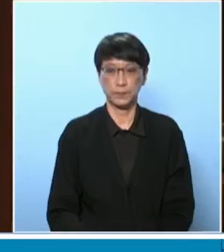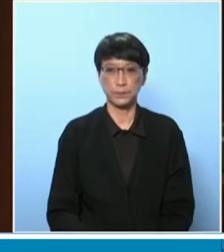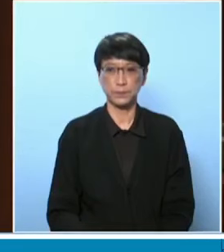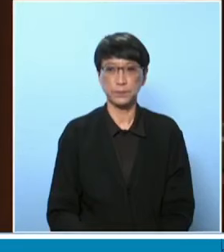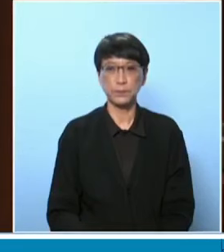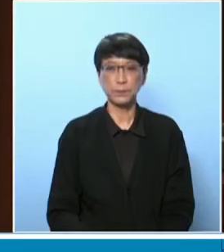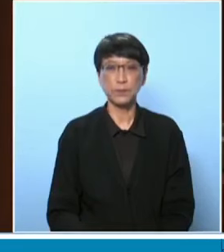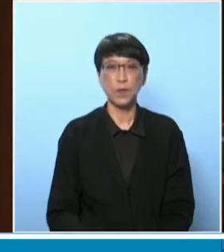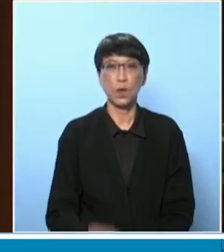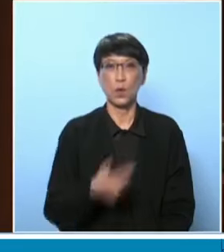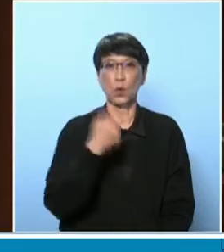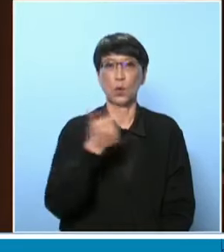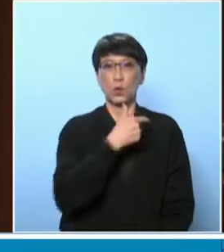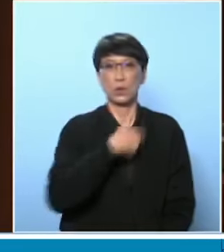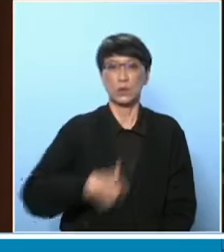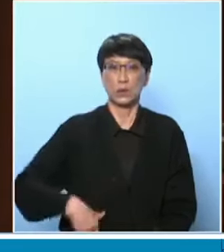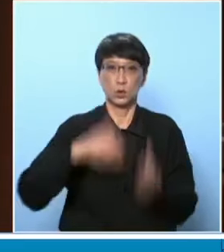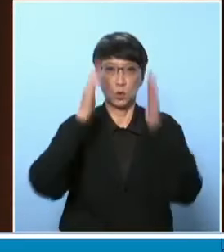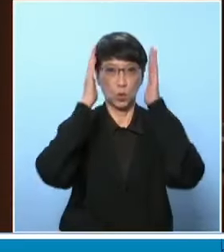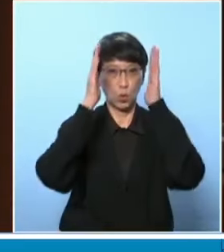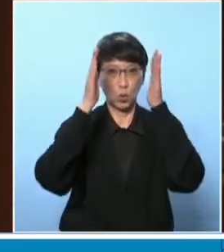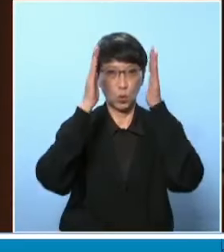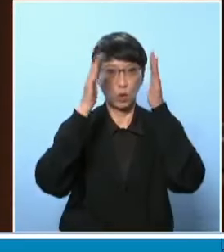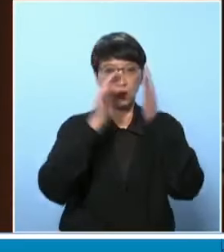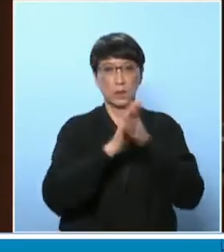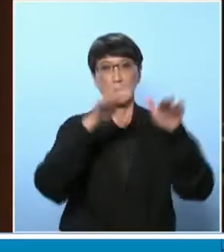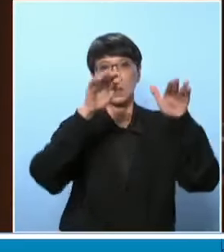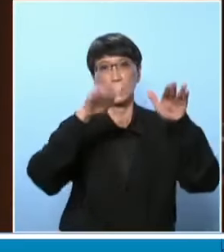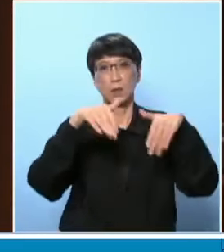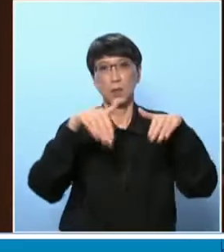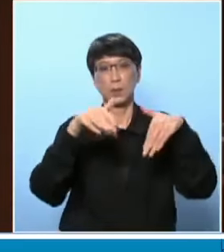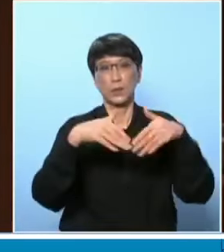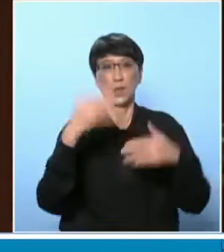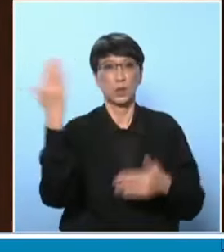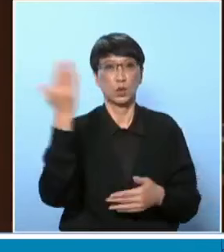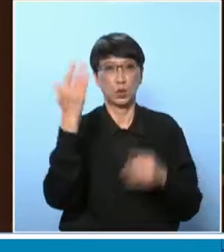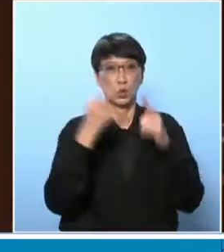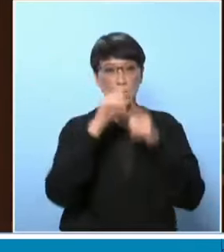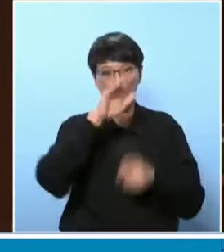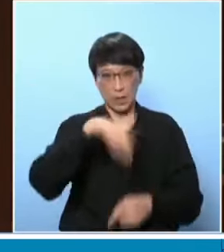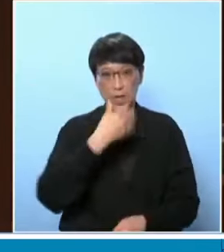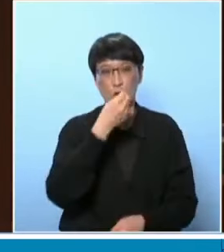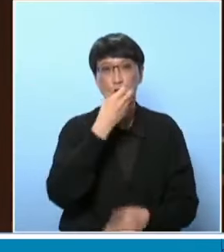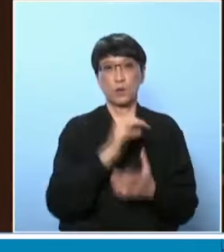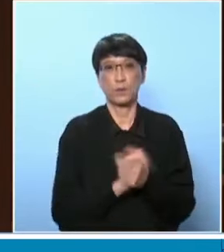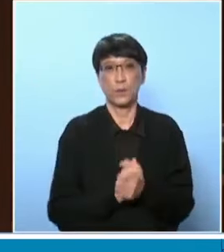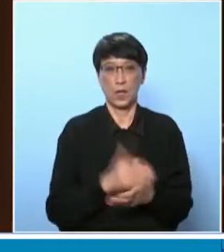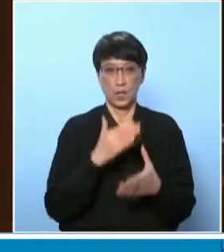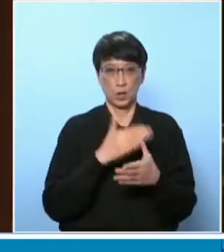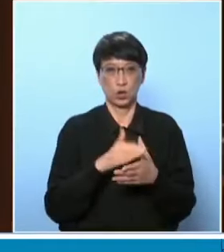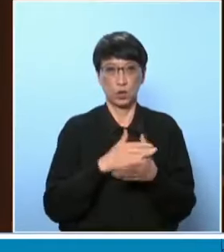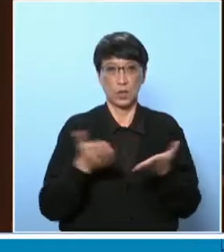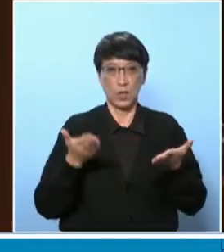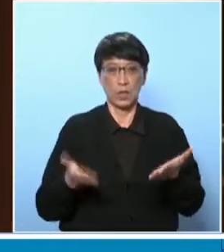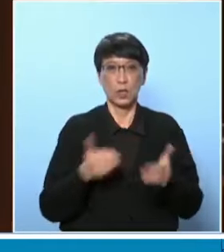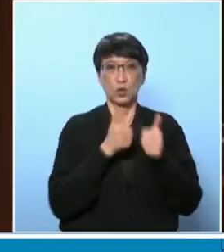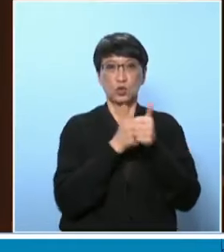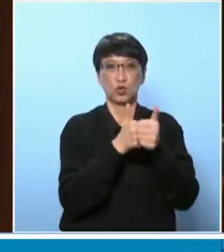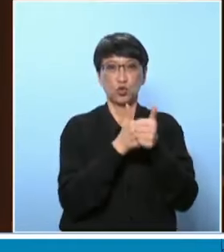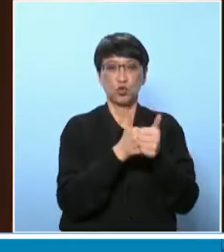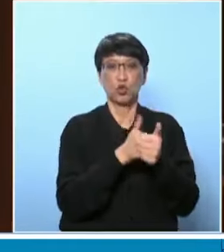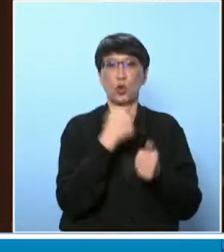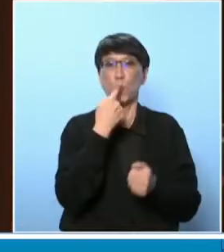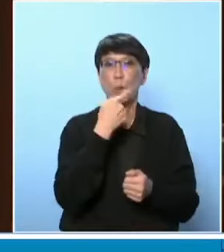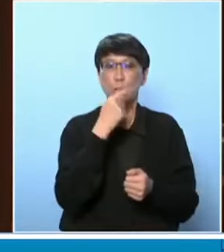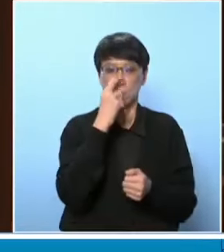主席，我們很多議員很關心吸引更多的旅客來香港，所以在這裡想追問一個，就